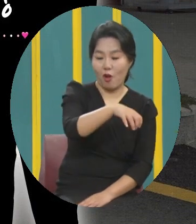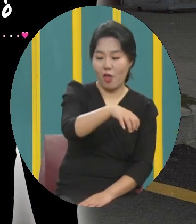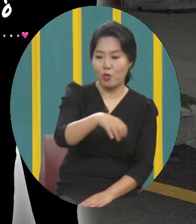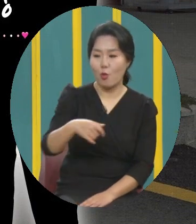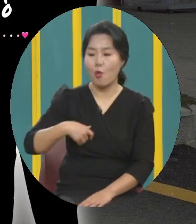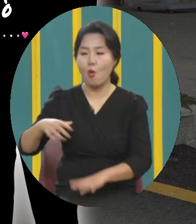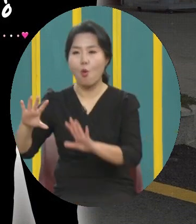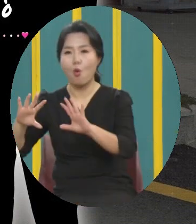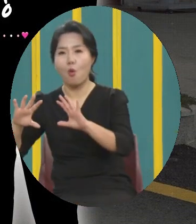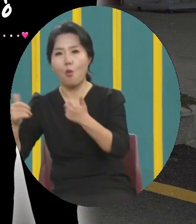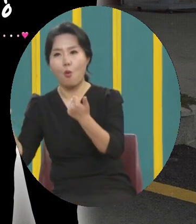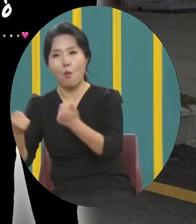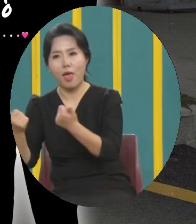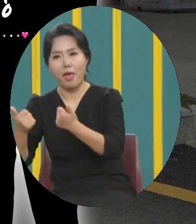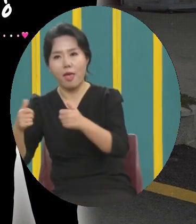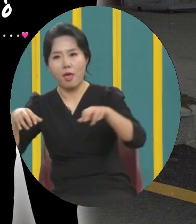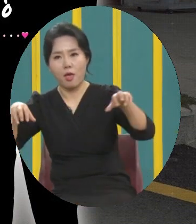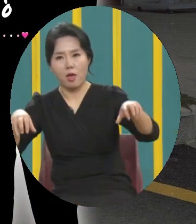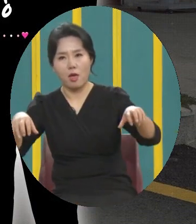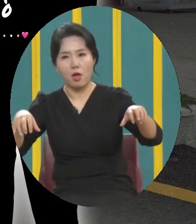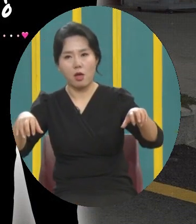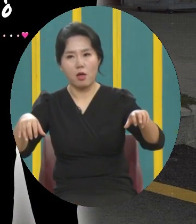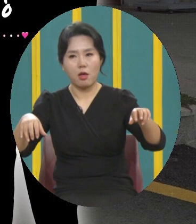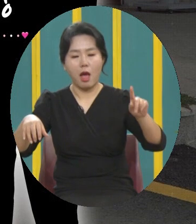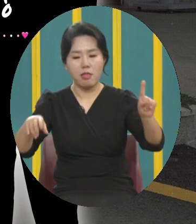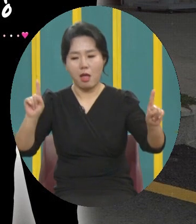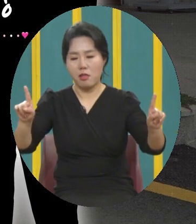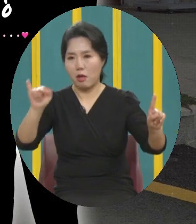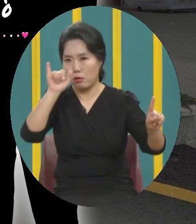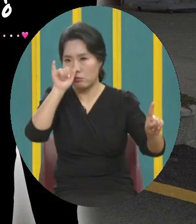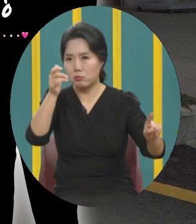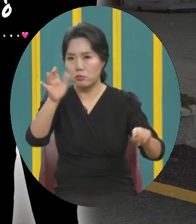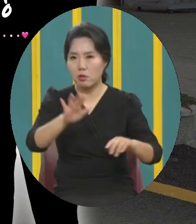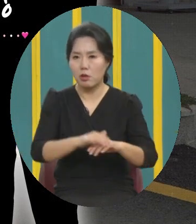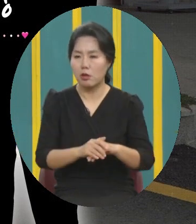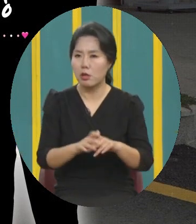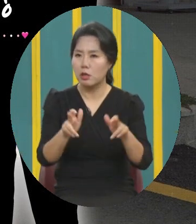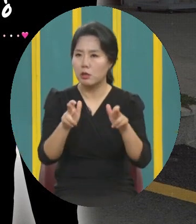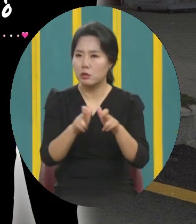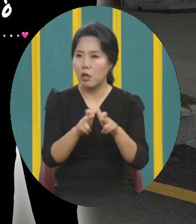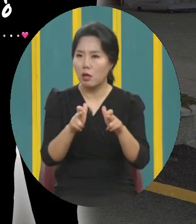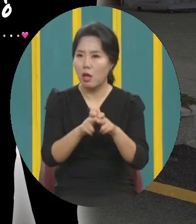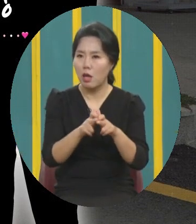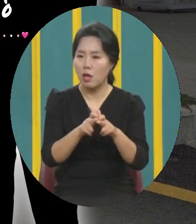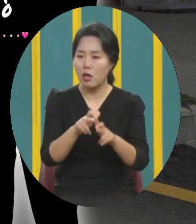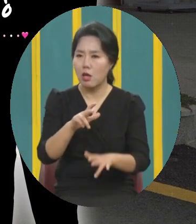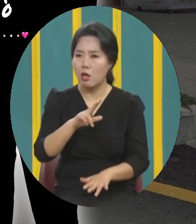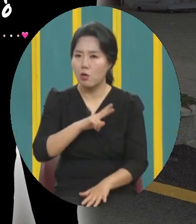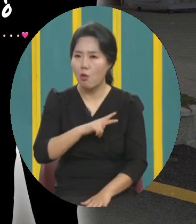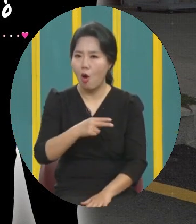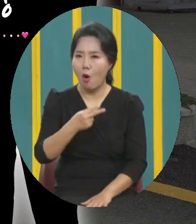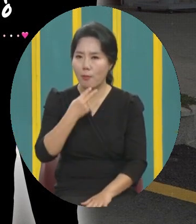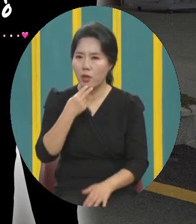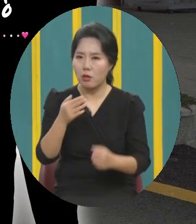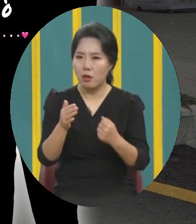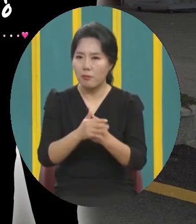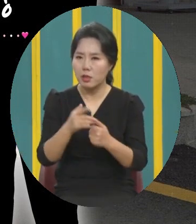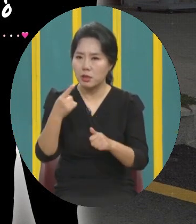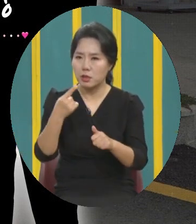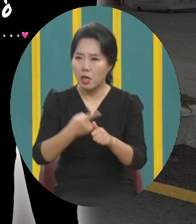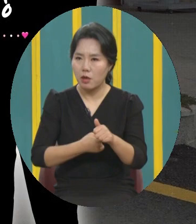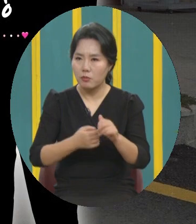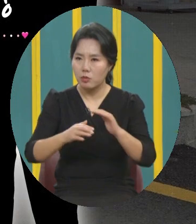옆에 네네. 거기다 또 하나 만들었어요. 그러다 이제 그 장애인이 없으니까 자연스럽게 그게 이제 여기